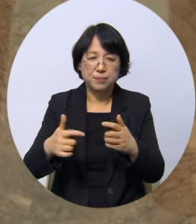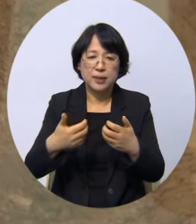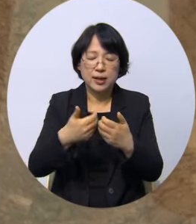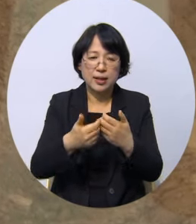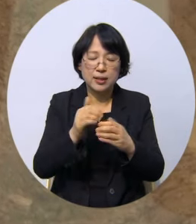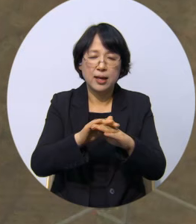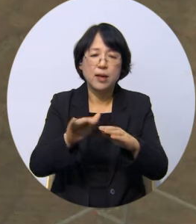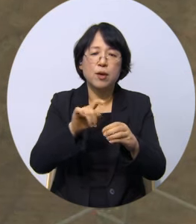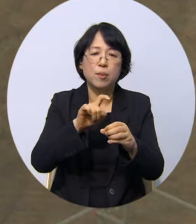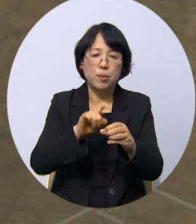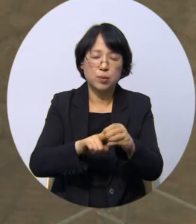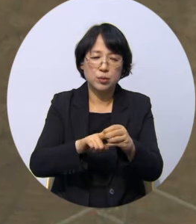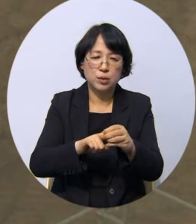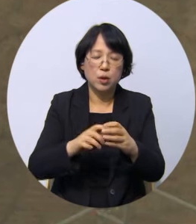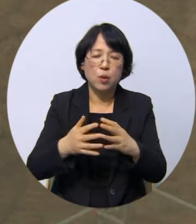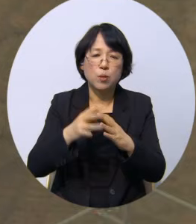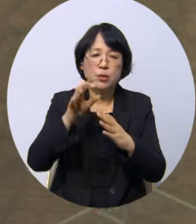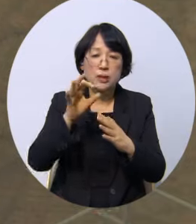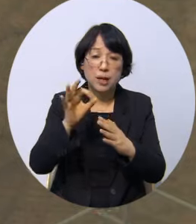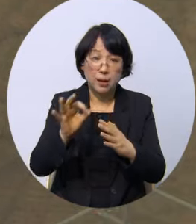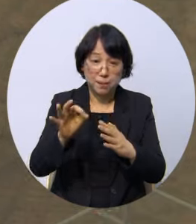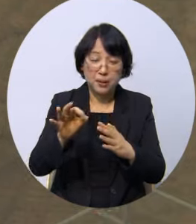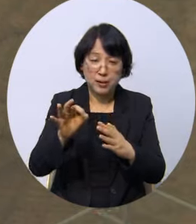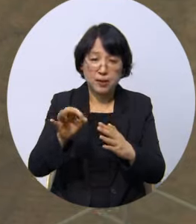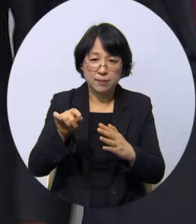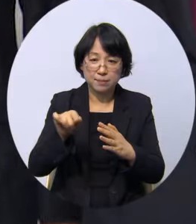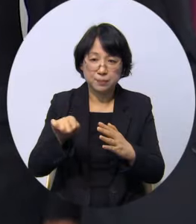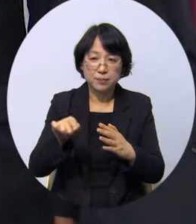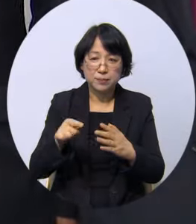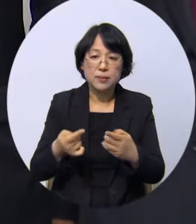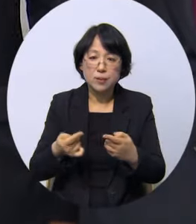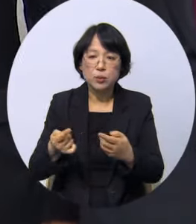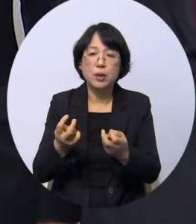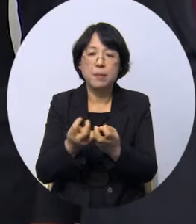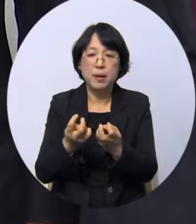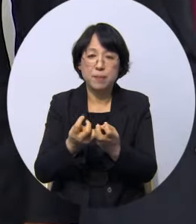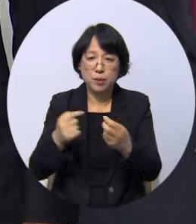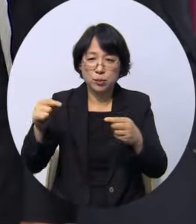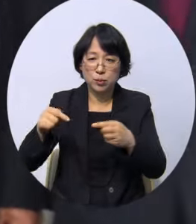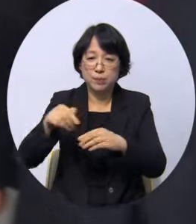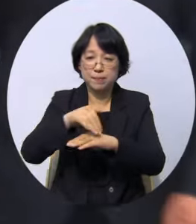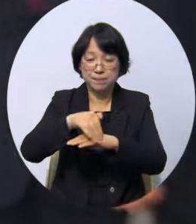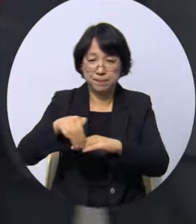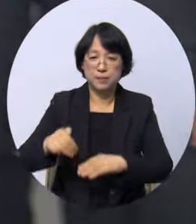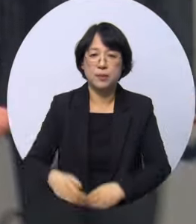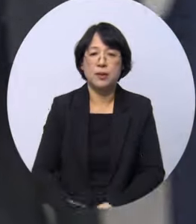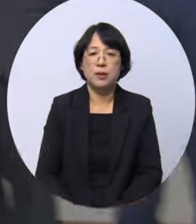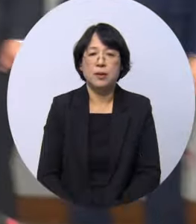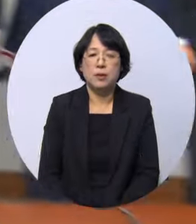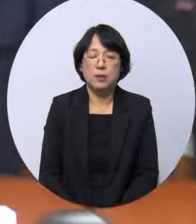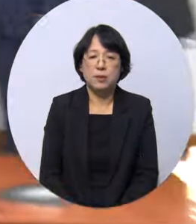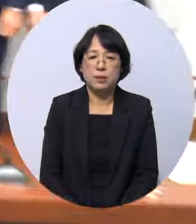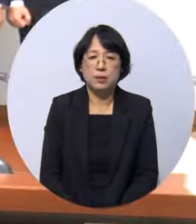위해 공사비 현실화 방안도 논의하겠다고 밝혔습니다 KTV